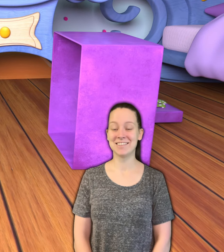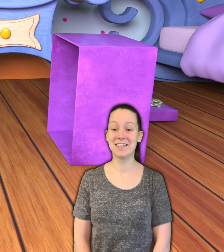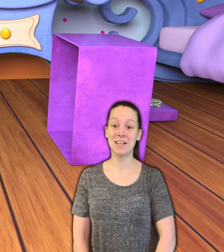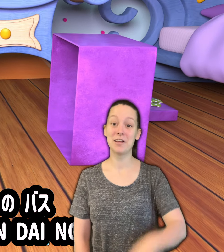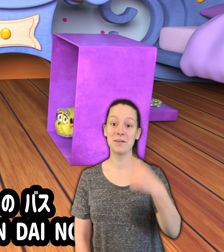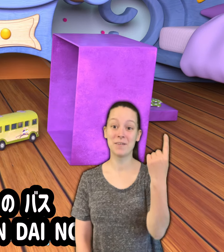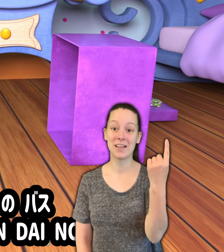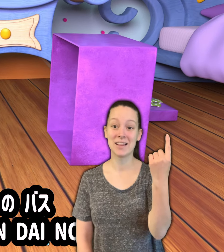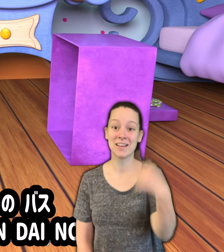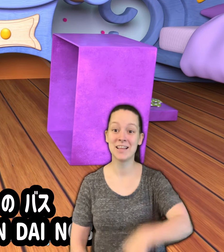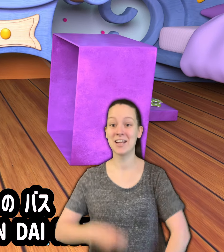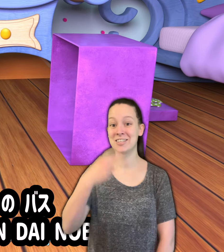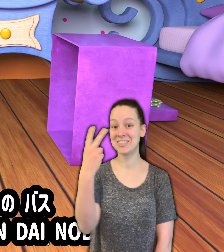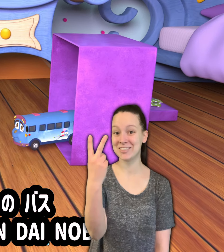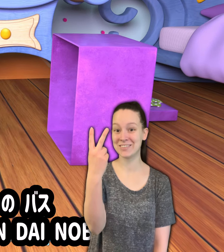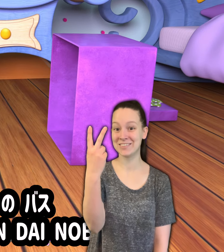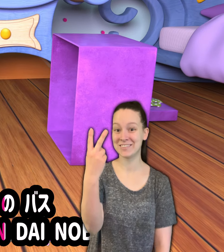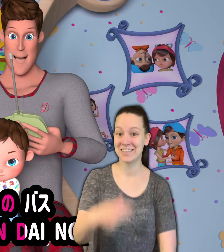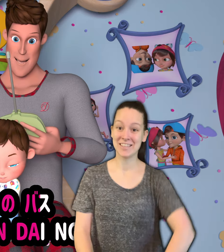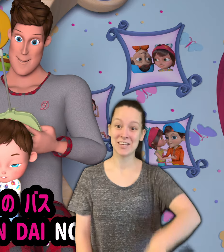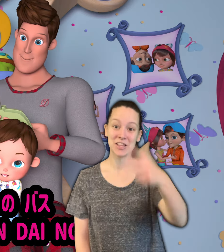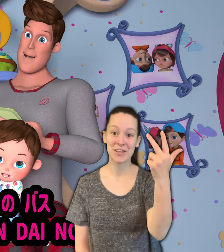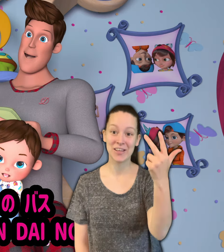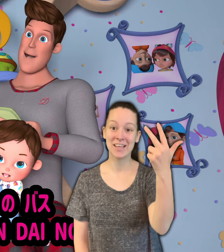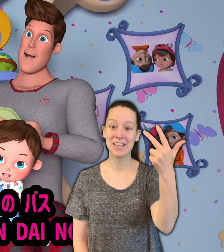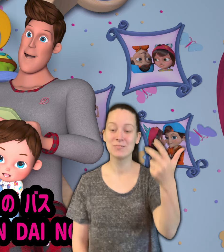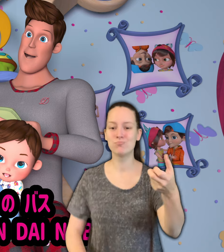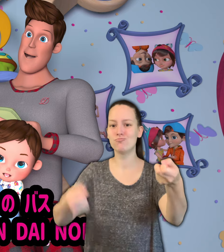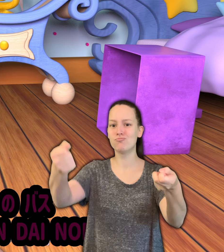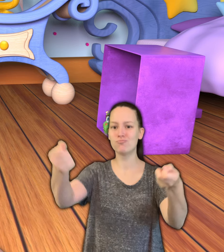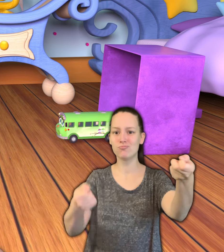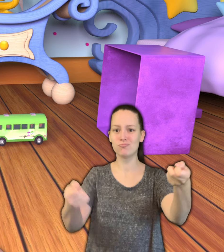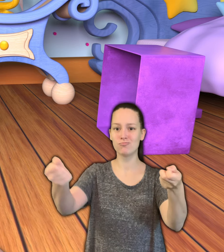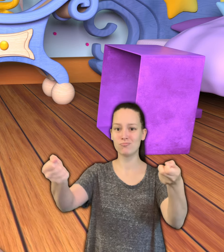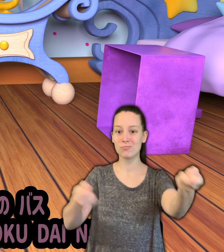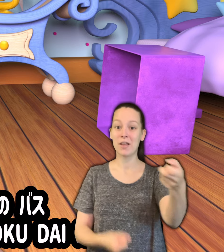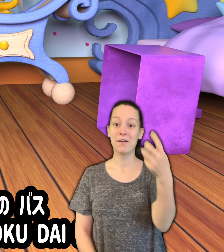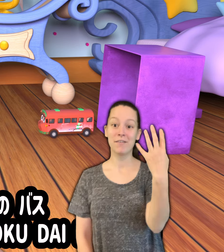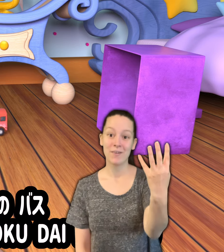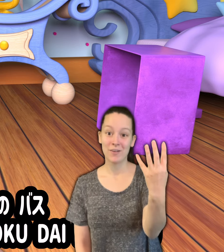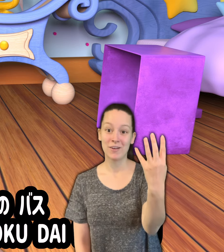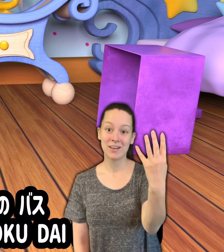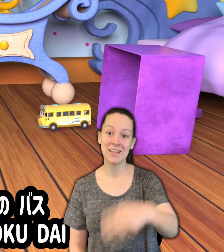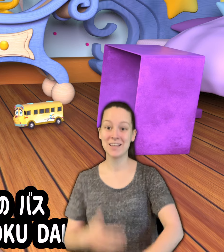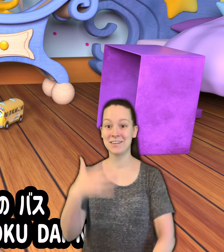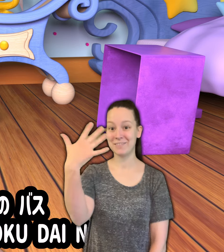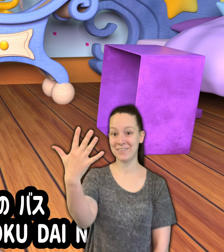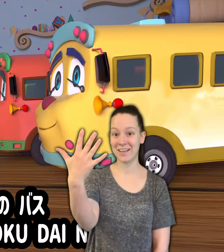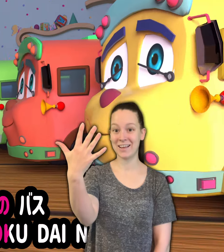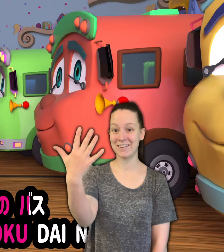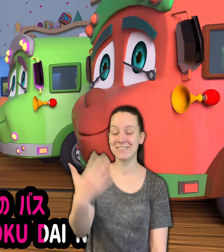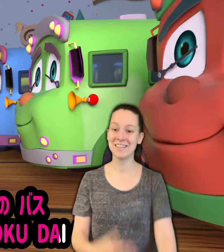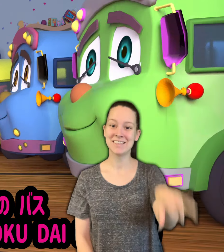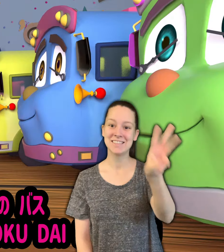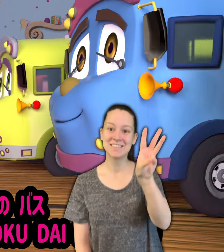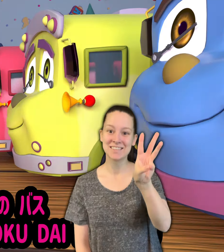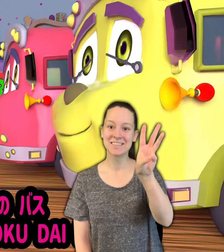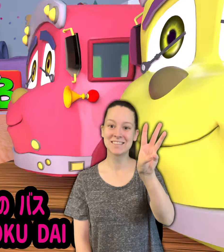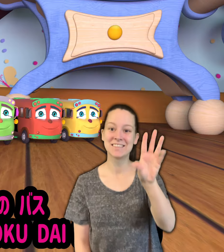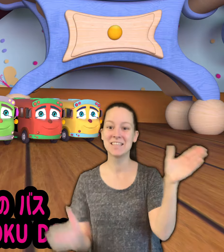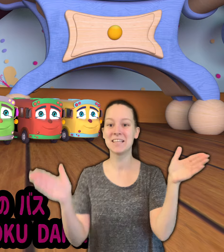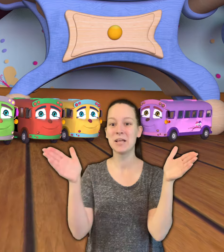バス1台2台3台のバス4台5台